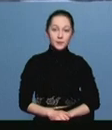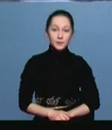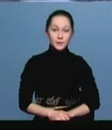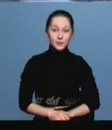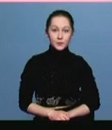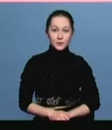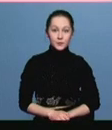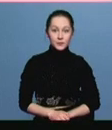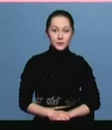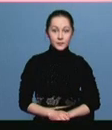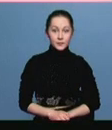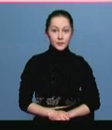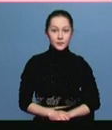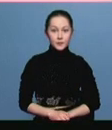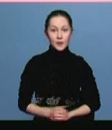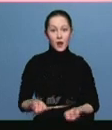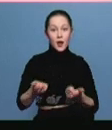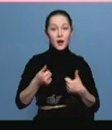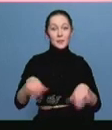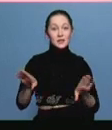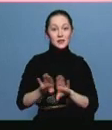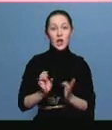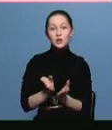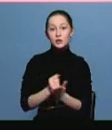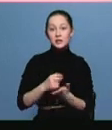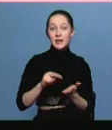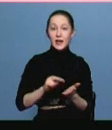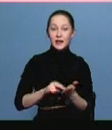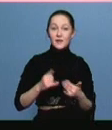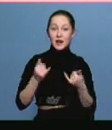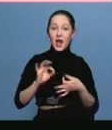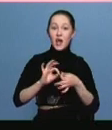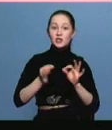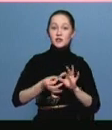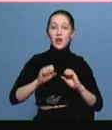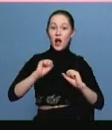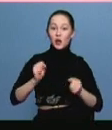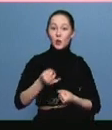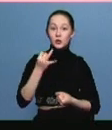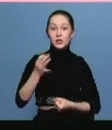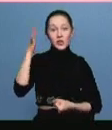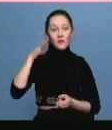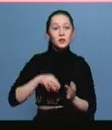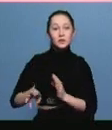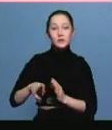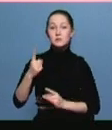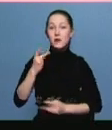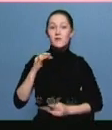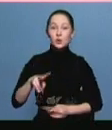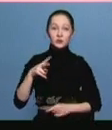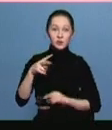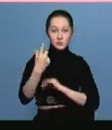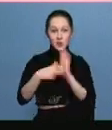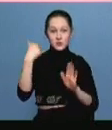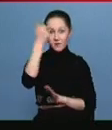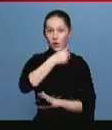Удмуртия». Комиссия также утвердила тарифы для Ижевска и на холодную воду и водоотведение. С 1 июля 2017